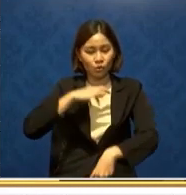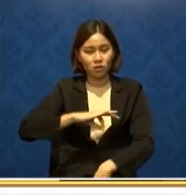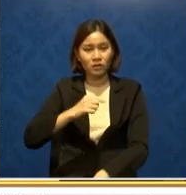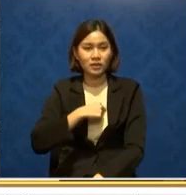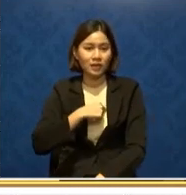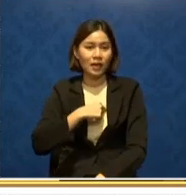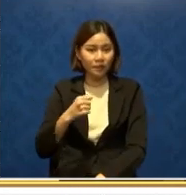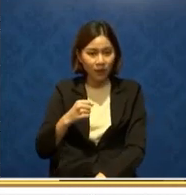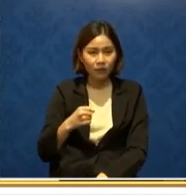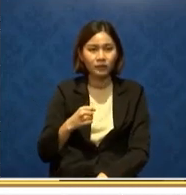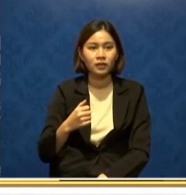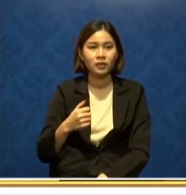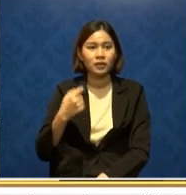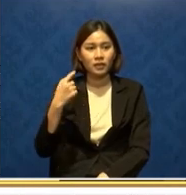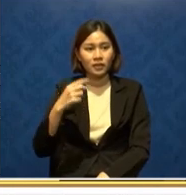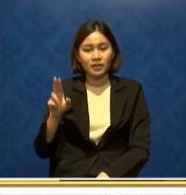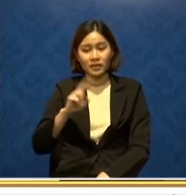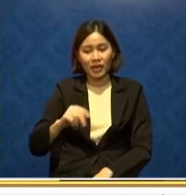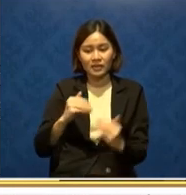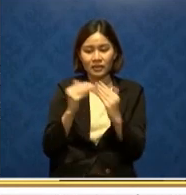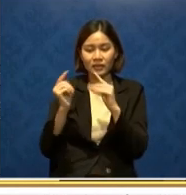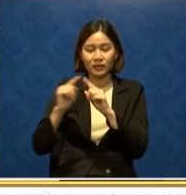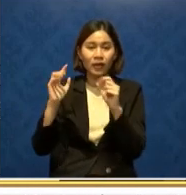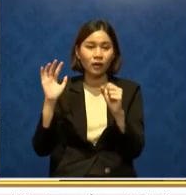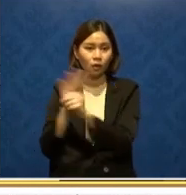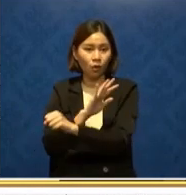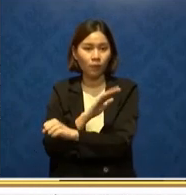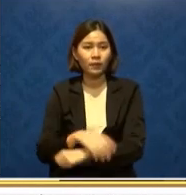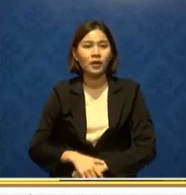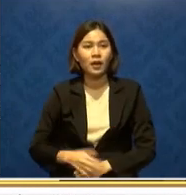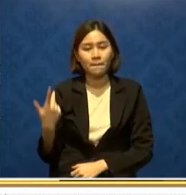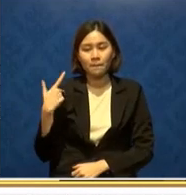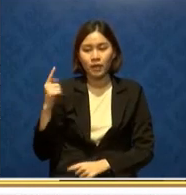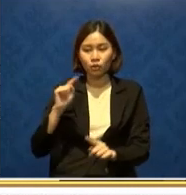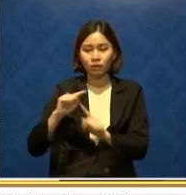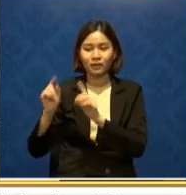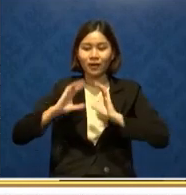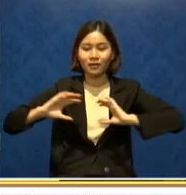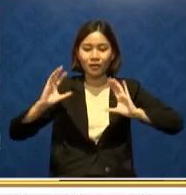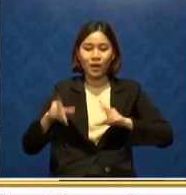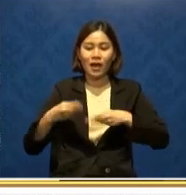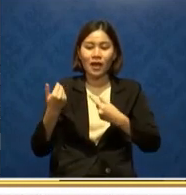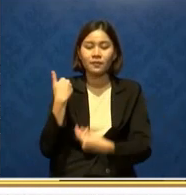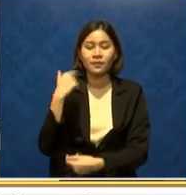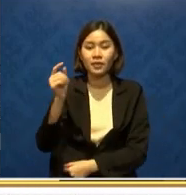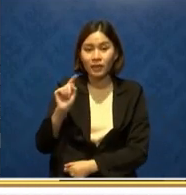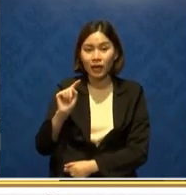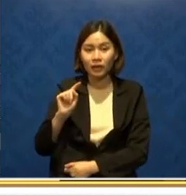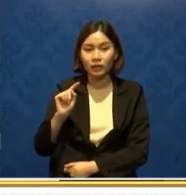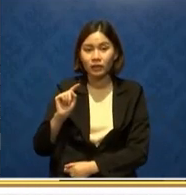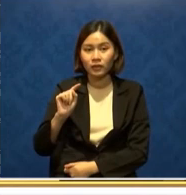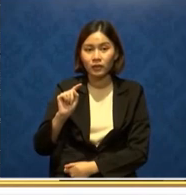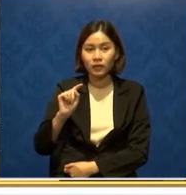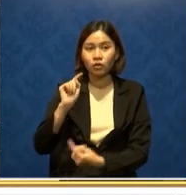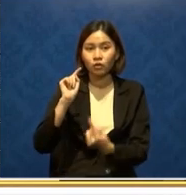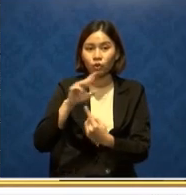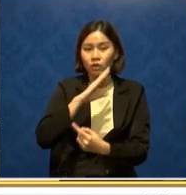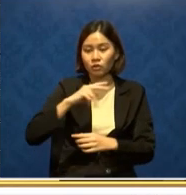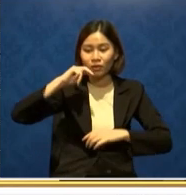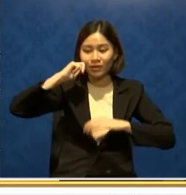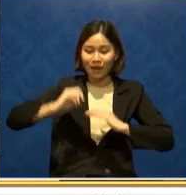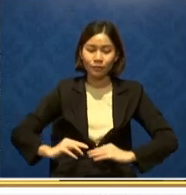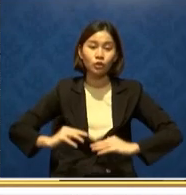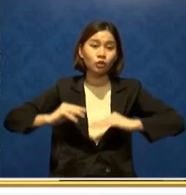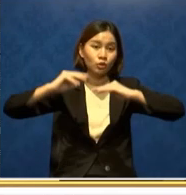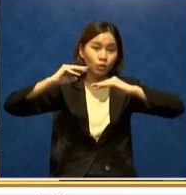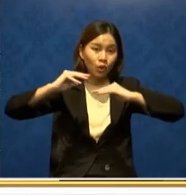ใจนะคะแล้วก็จะได้ใช้สิทธิ์เต็มที่ในสิทธิประโยชน์ที่รัฐบาลให้ไม่ว่าจะเป็นเรื่องของเกิดอุทกภัยนะ